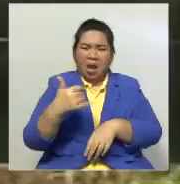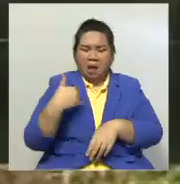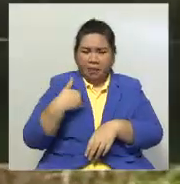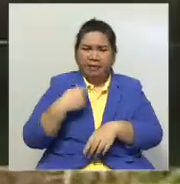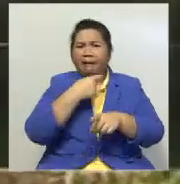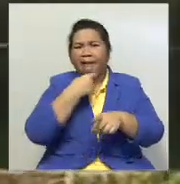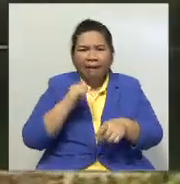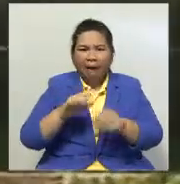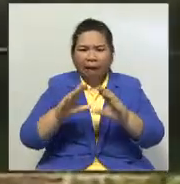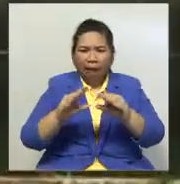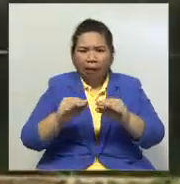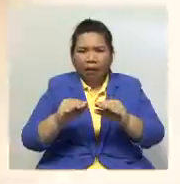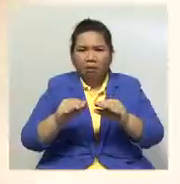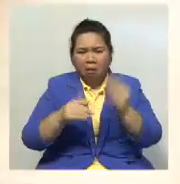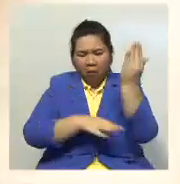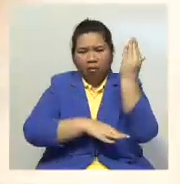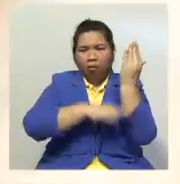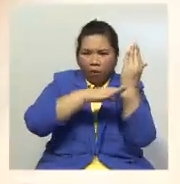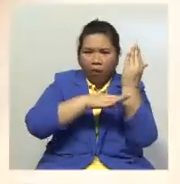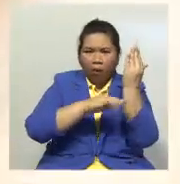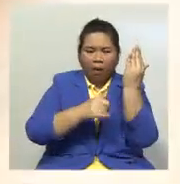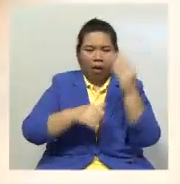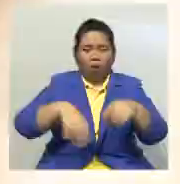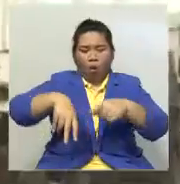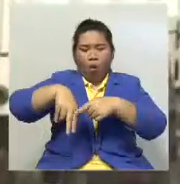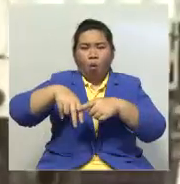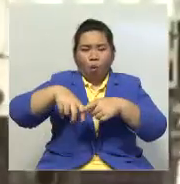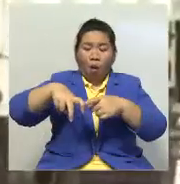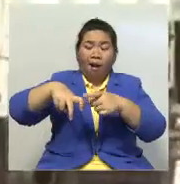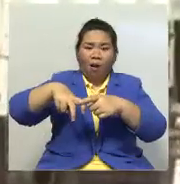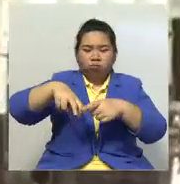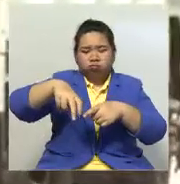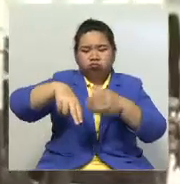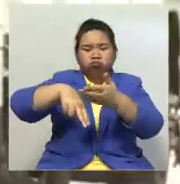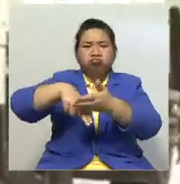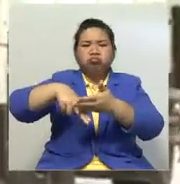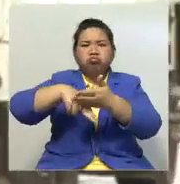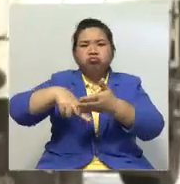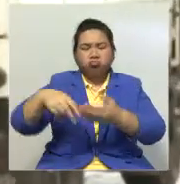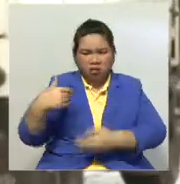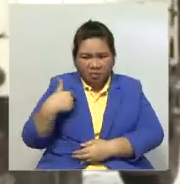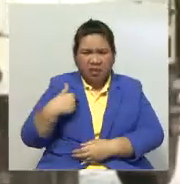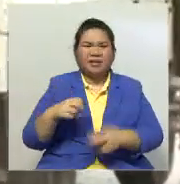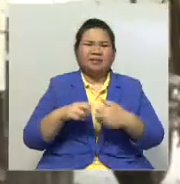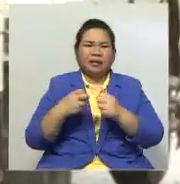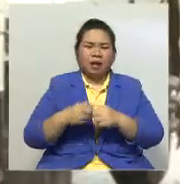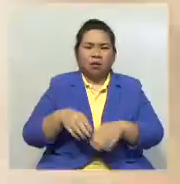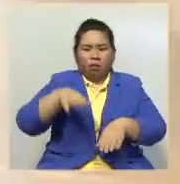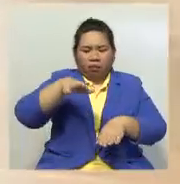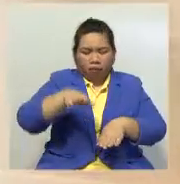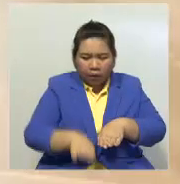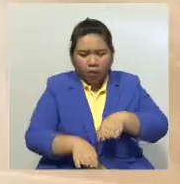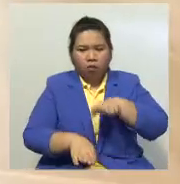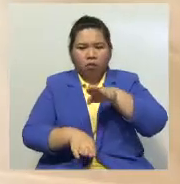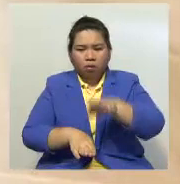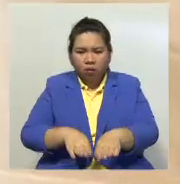ไม่แห้งซึ่งมันสูงมากประมาณบางจุดก็ประมาณเลยหัวเข่าก็มีซึ่งก็สร้างอุปสรรคอยู่พอสมควรแ